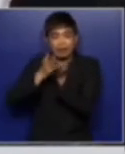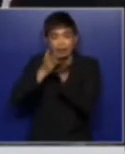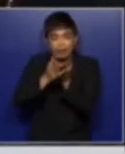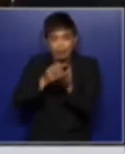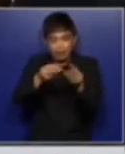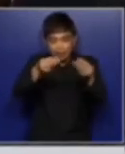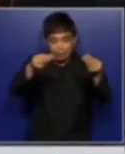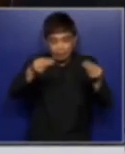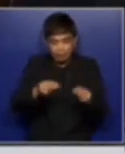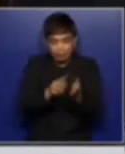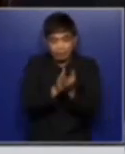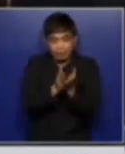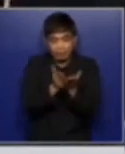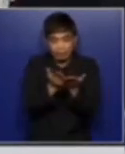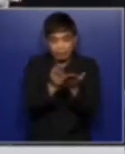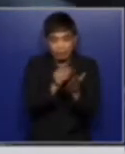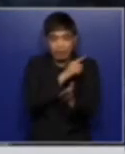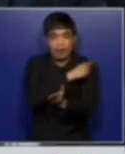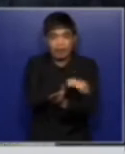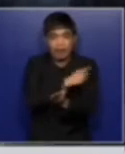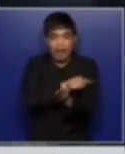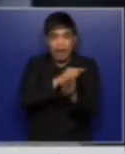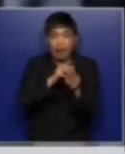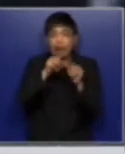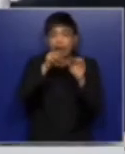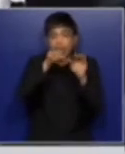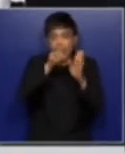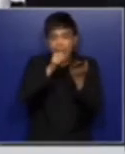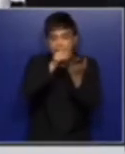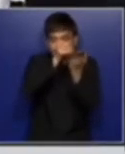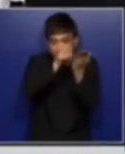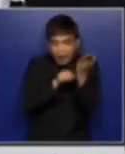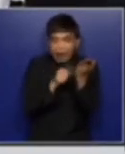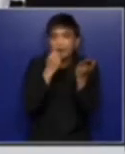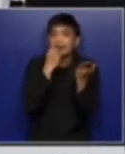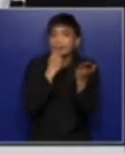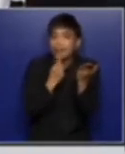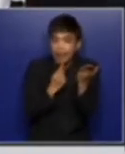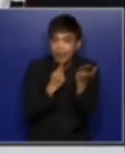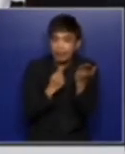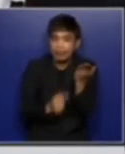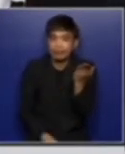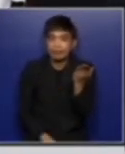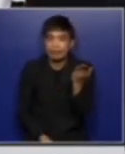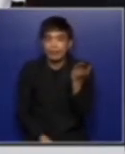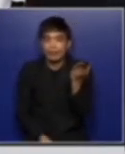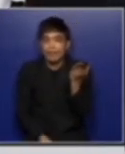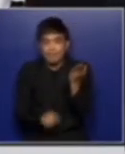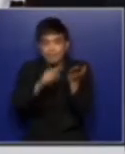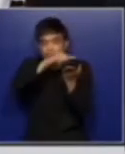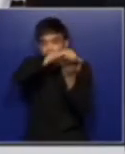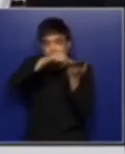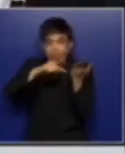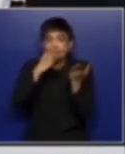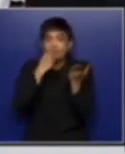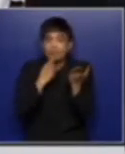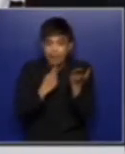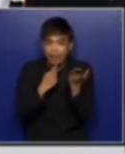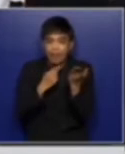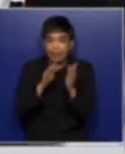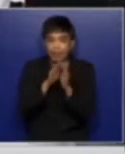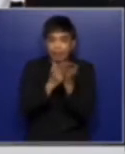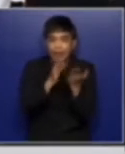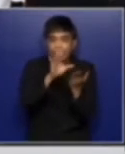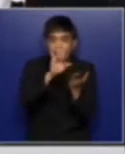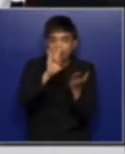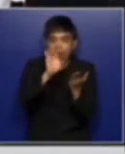าณครับเล่มขาวคาดแดงเนี่ยนะครับเล่มที่อยู่ในมือผมเนี่ยครับท่านประธานครับหน้า